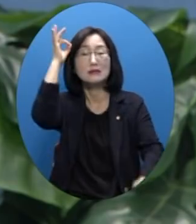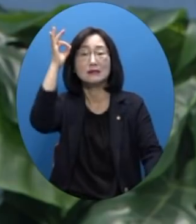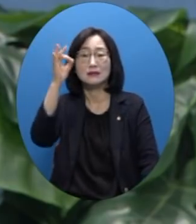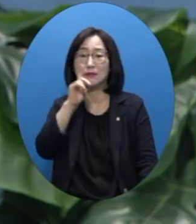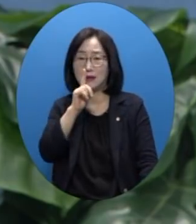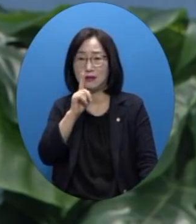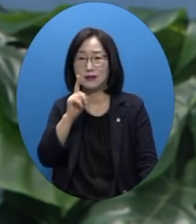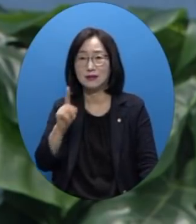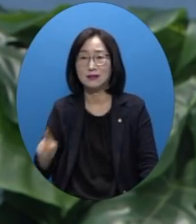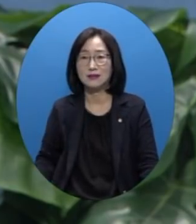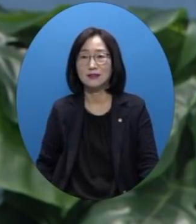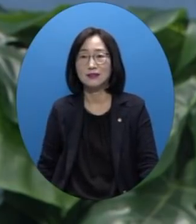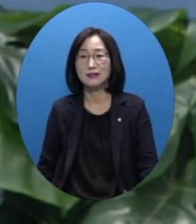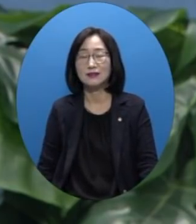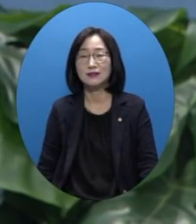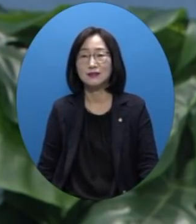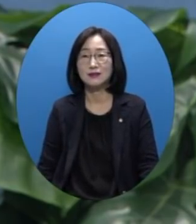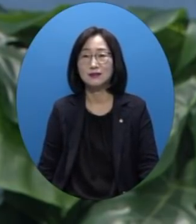말씀이 기억납니다.